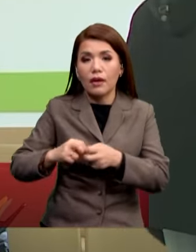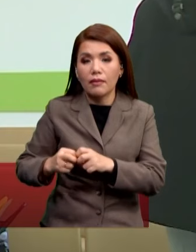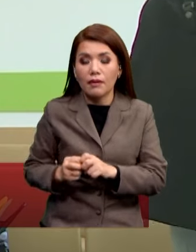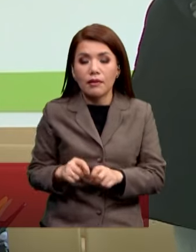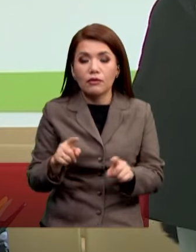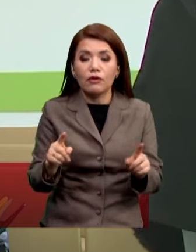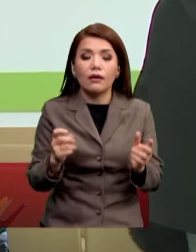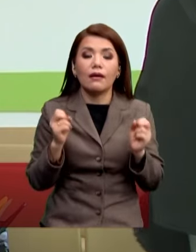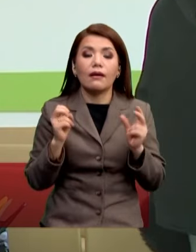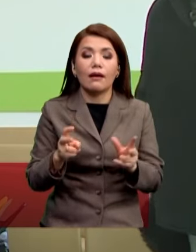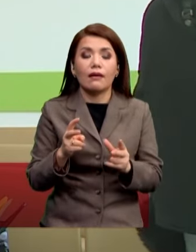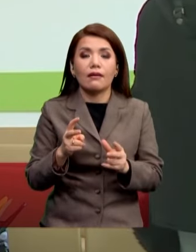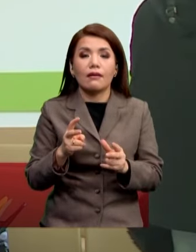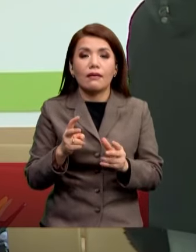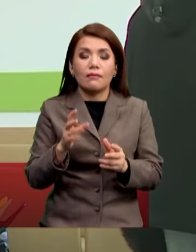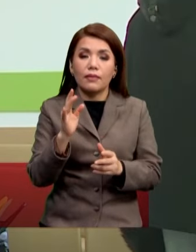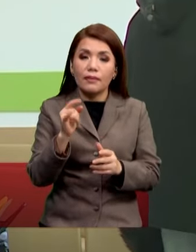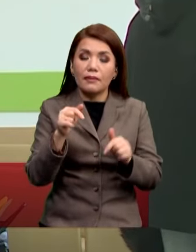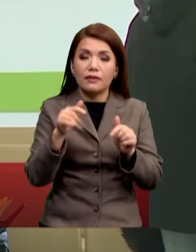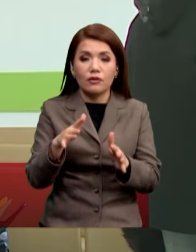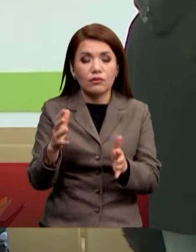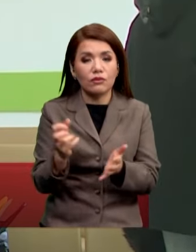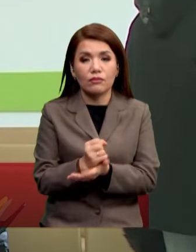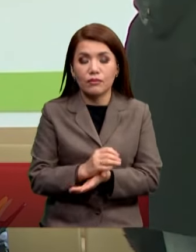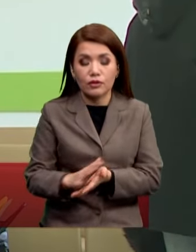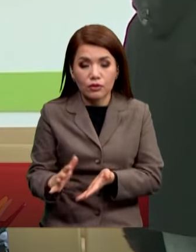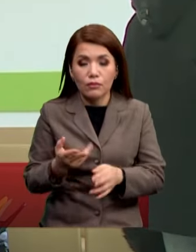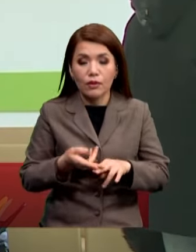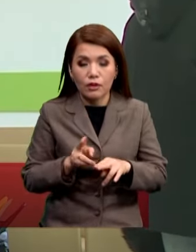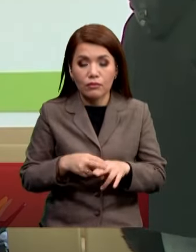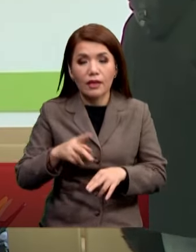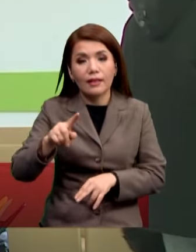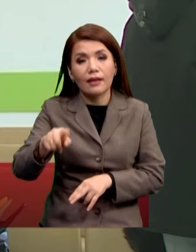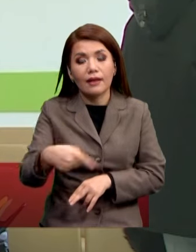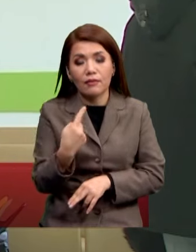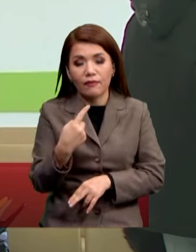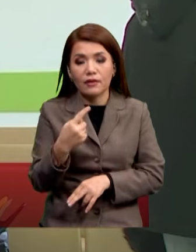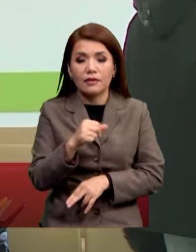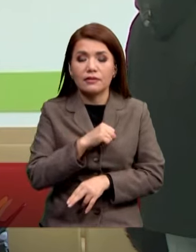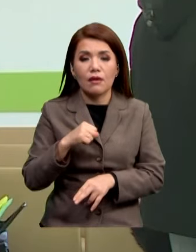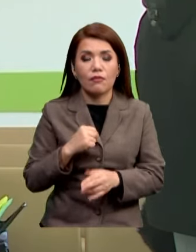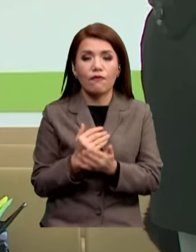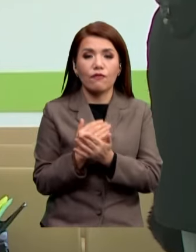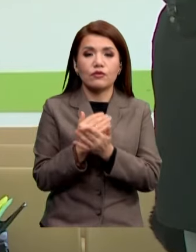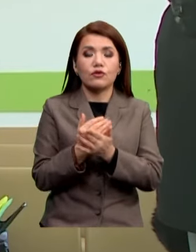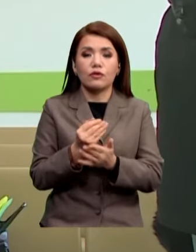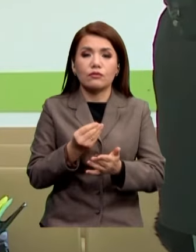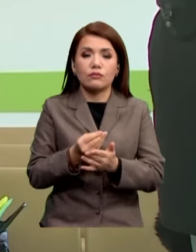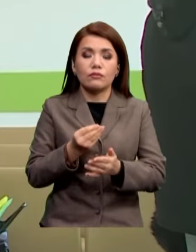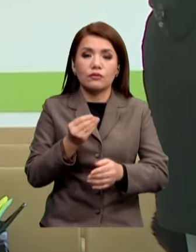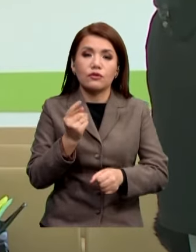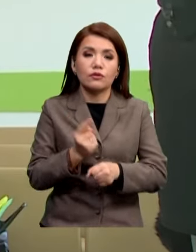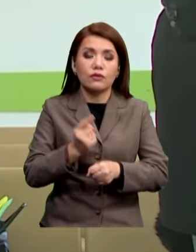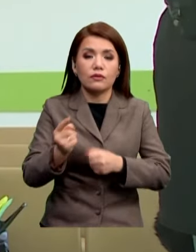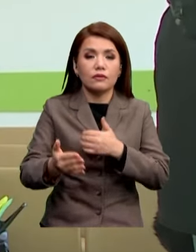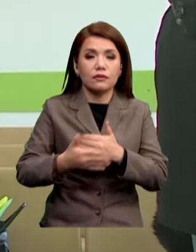что-то как-то полояльнее. Этого не происходит. Поэтому я буду требовать самый высокий срок их